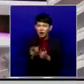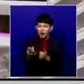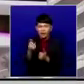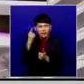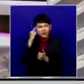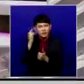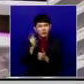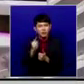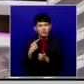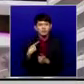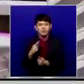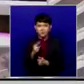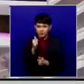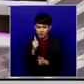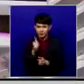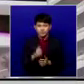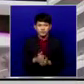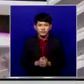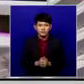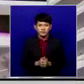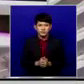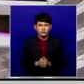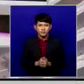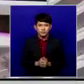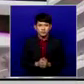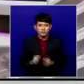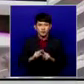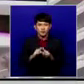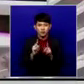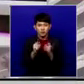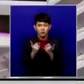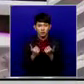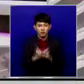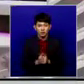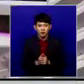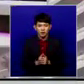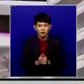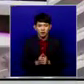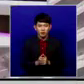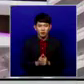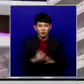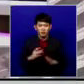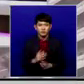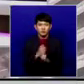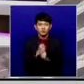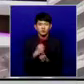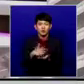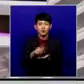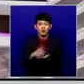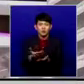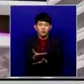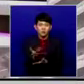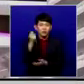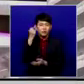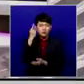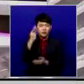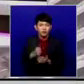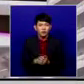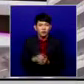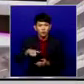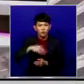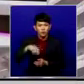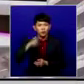ว่ามีประโยชน์อย่างไรก็ดีเนี่ยผมจะถือโอกาสนี้สรุปอะไรให้ฟังบางอย่างเพื่อให้พวกเราเข้า